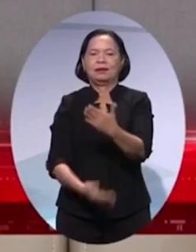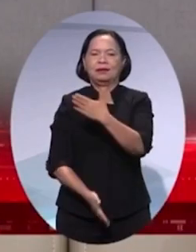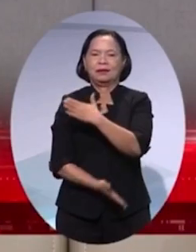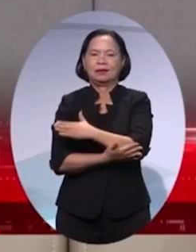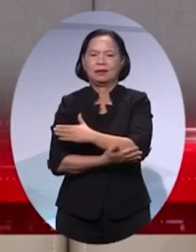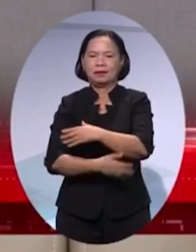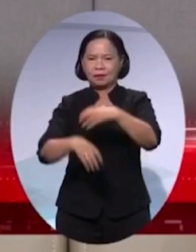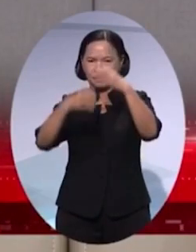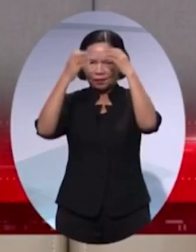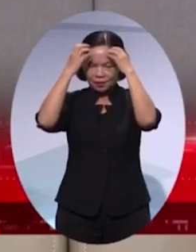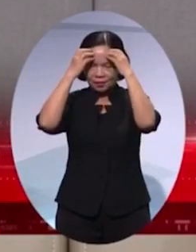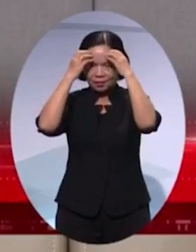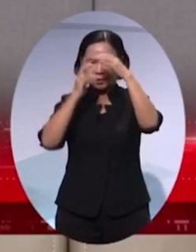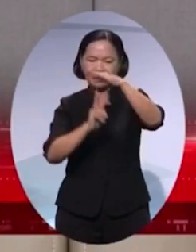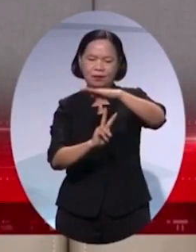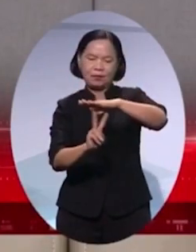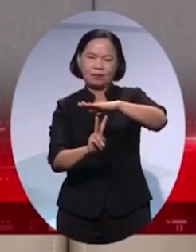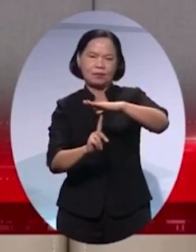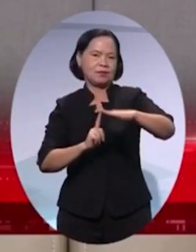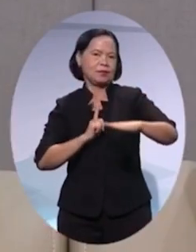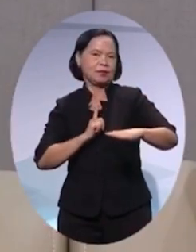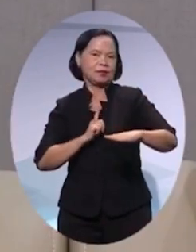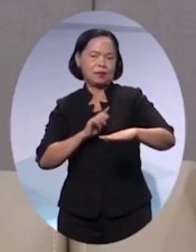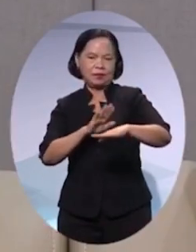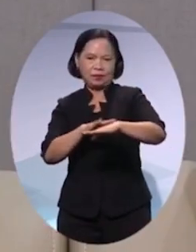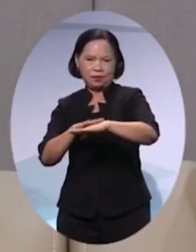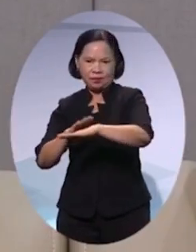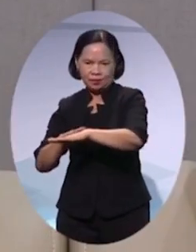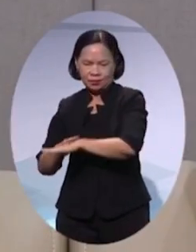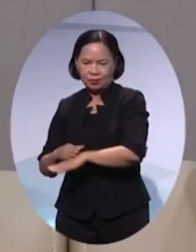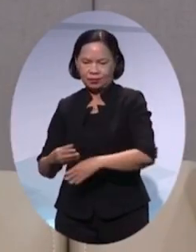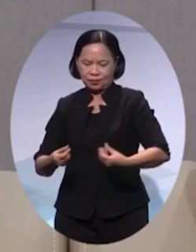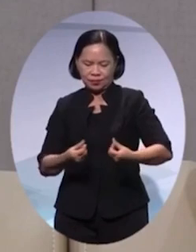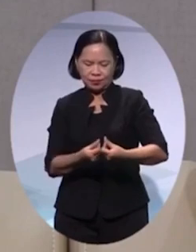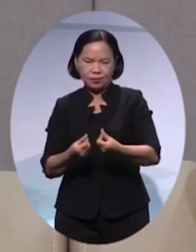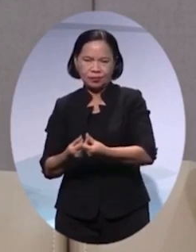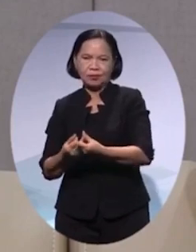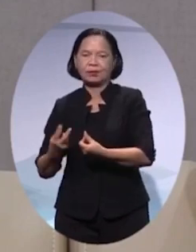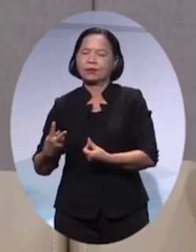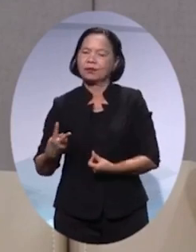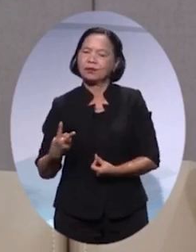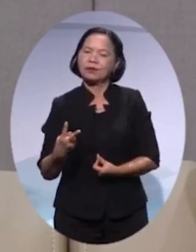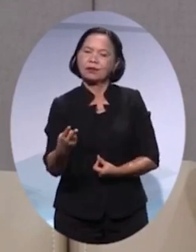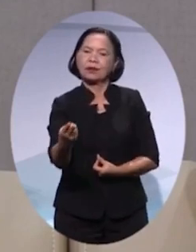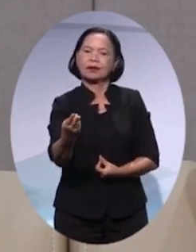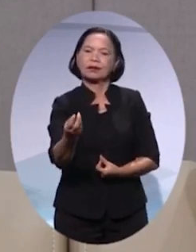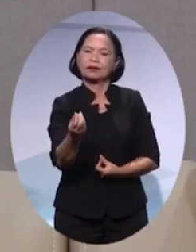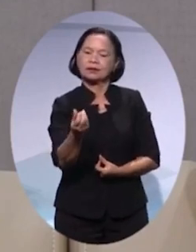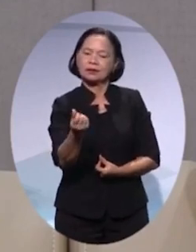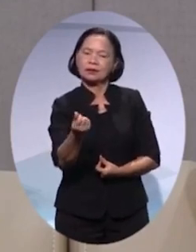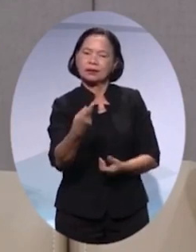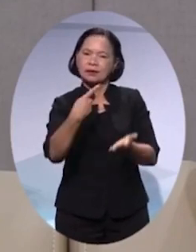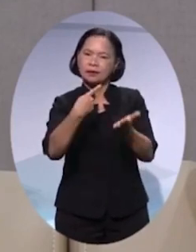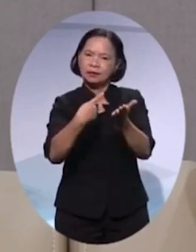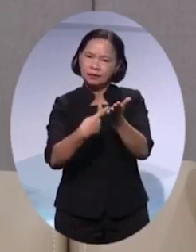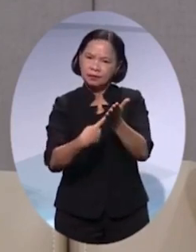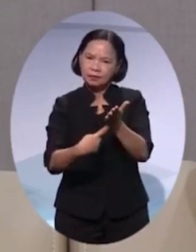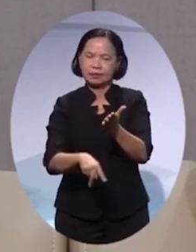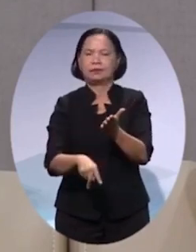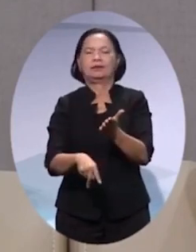từ các cái nguồn vốn tự huy động của các ngân hàng thương mại, từ việc cắt giảm các cái khoản chi phí cũng như